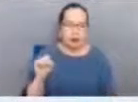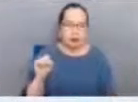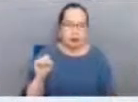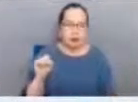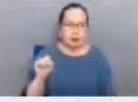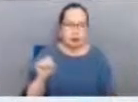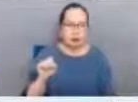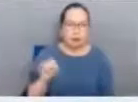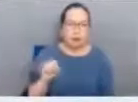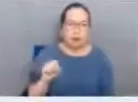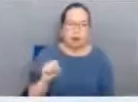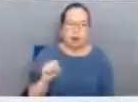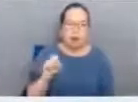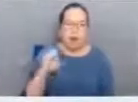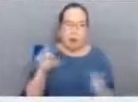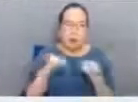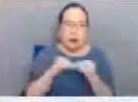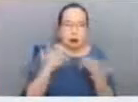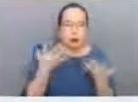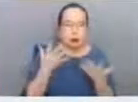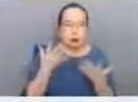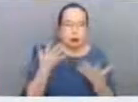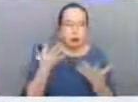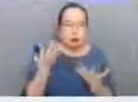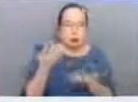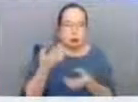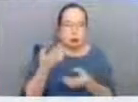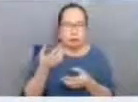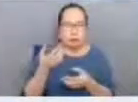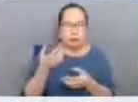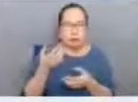para masaya po sila, wala ko silang aalahanin.